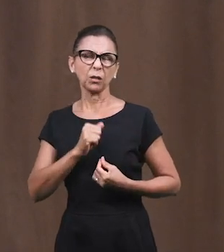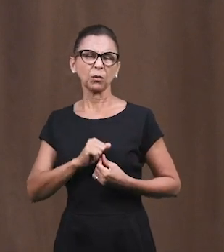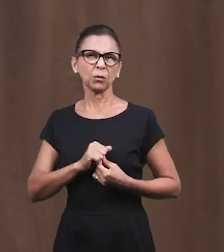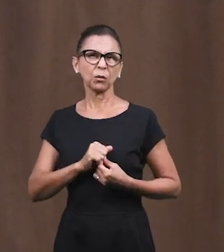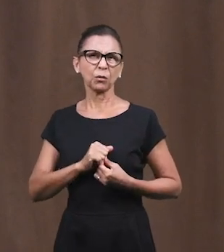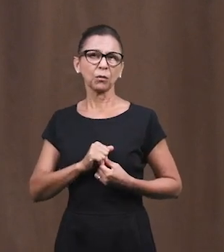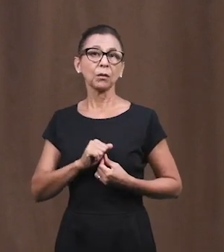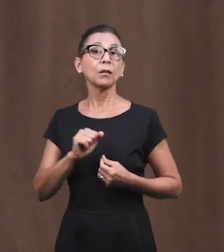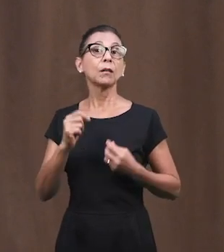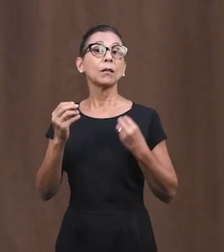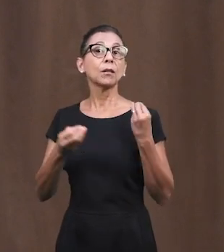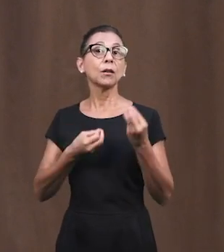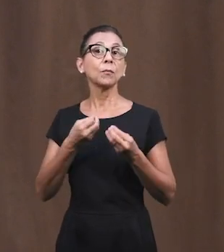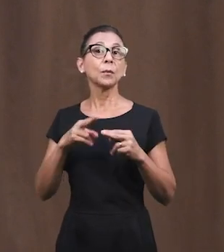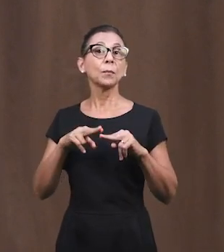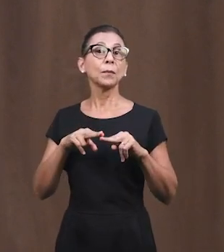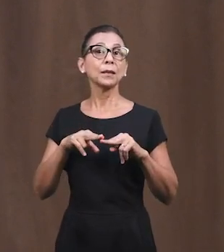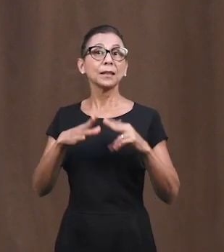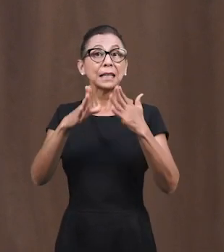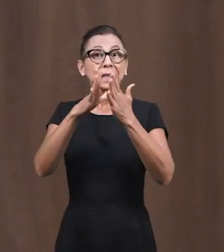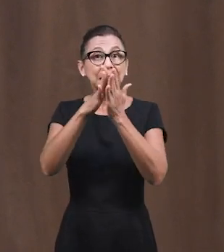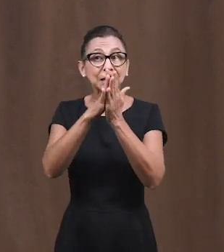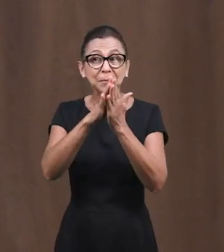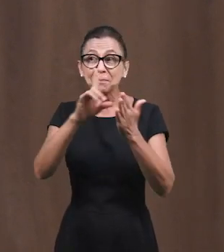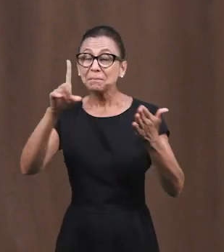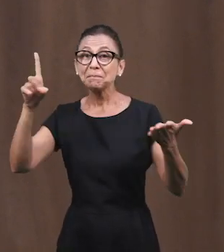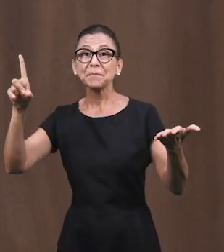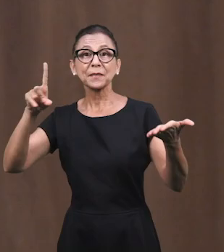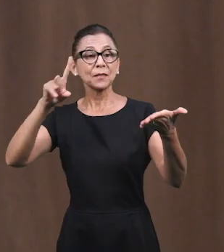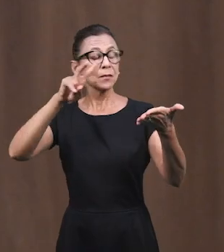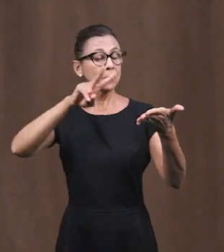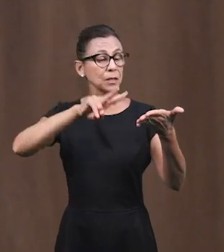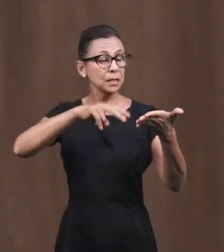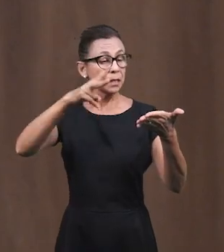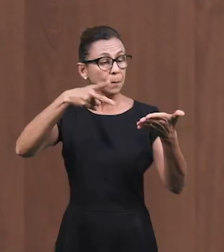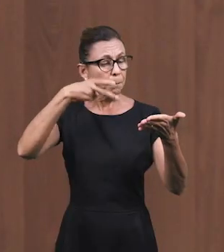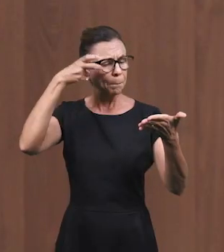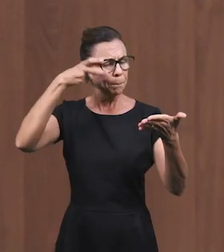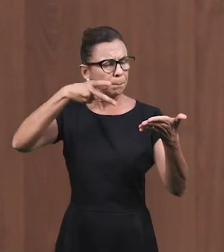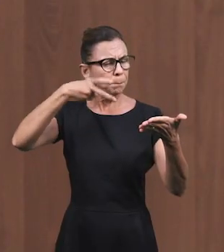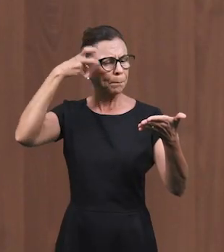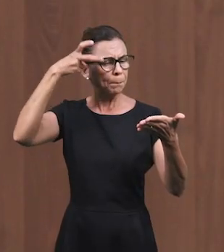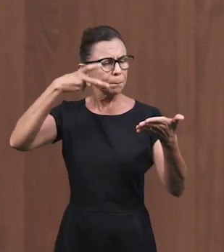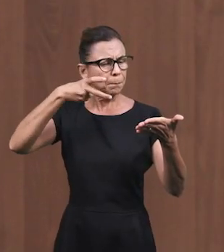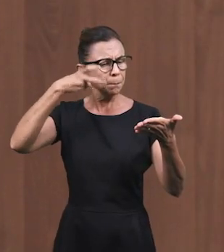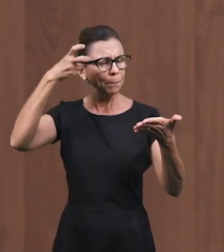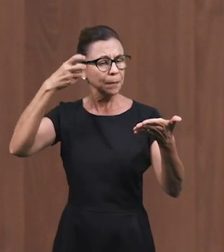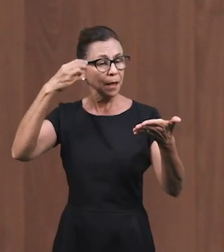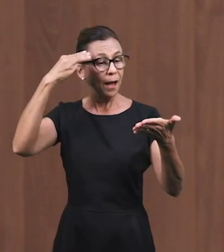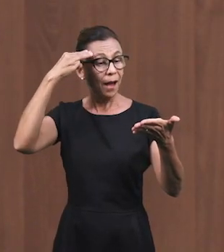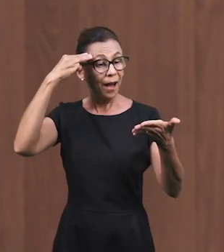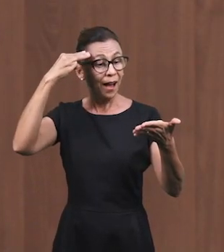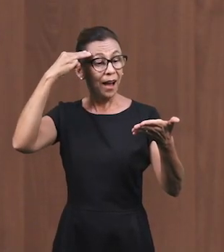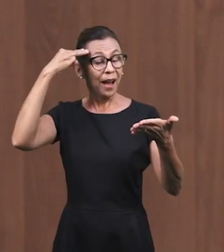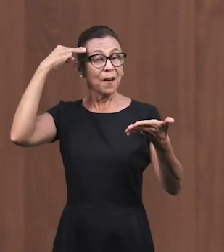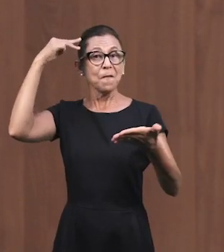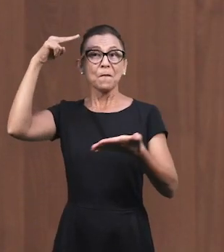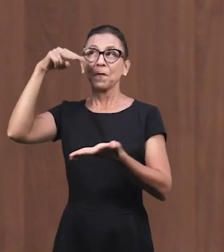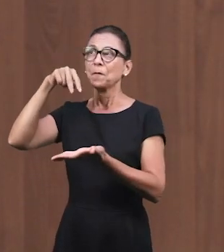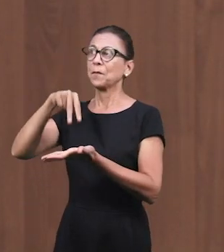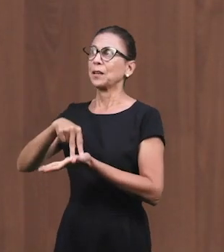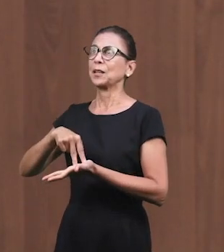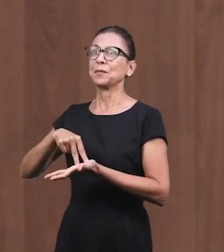spirituel? À travers la parole de Dieu. La parole de Dieu, c'est